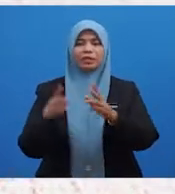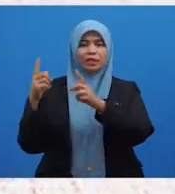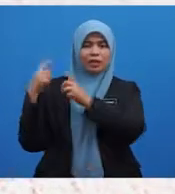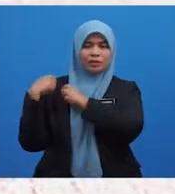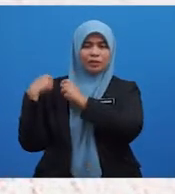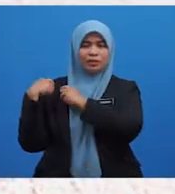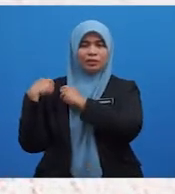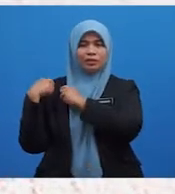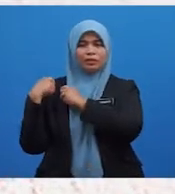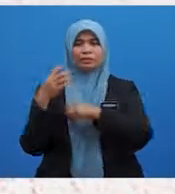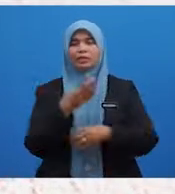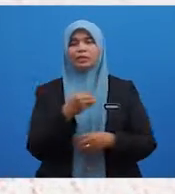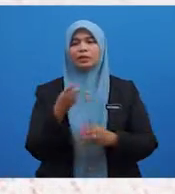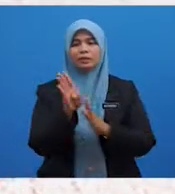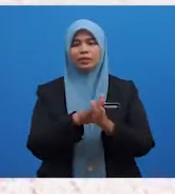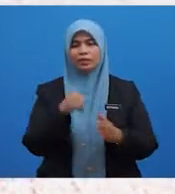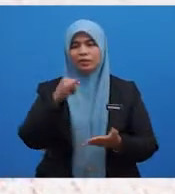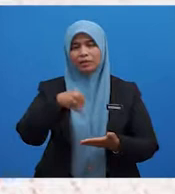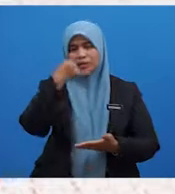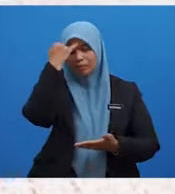bertanggungjawab dan berilmu.